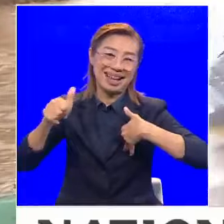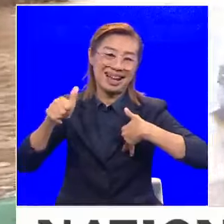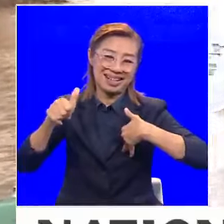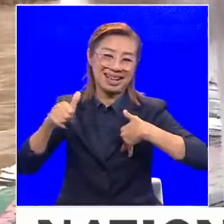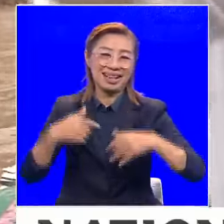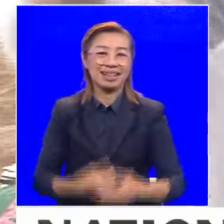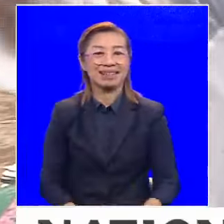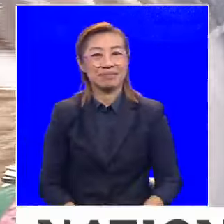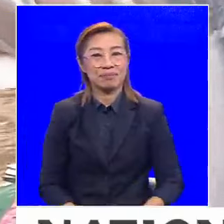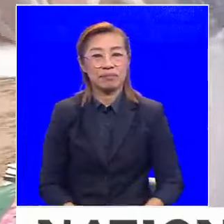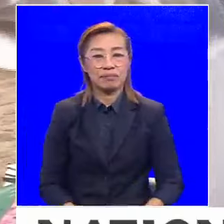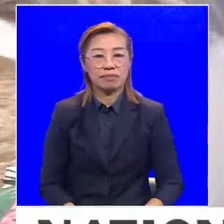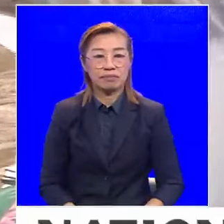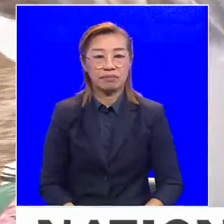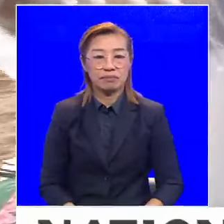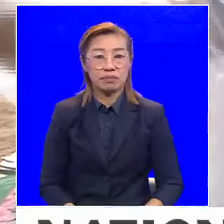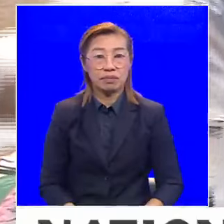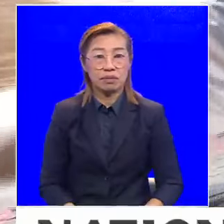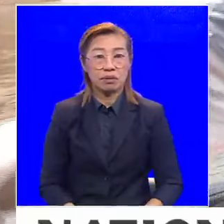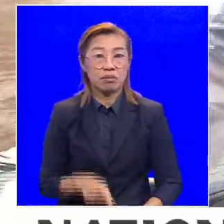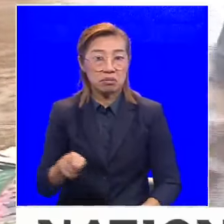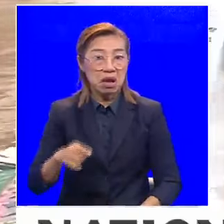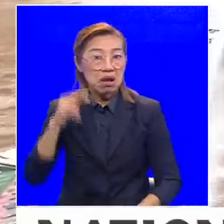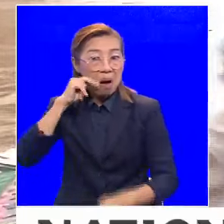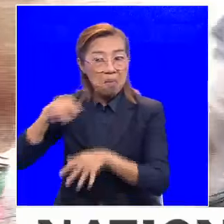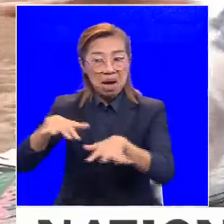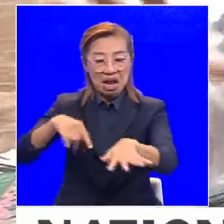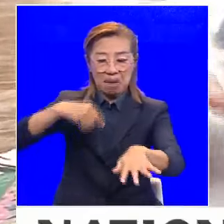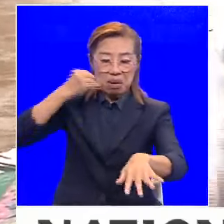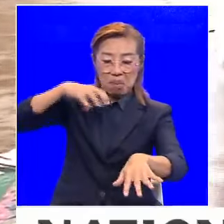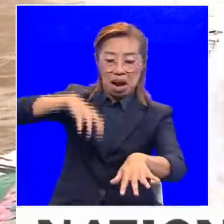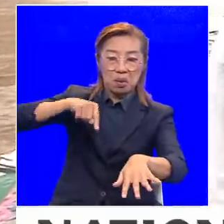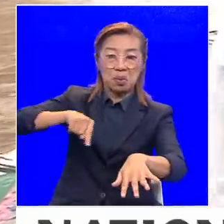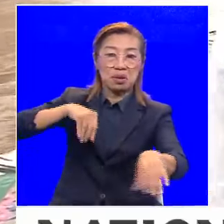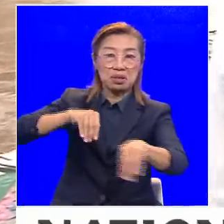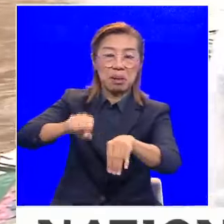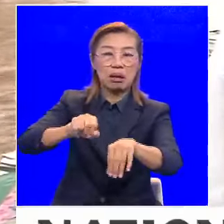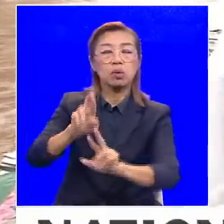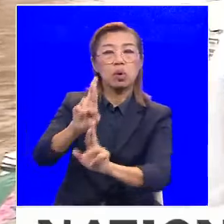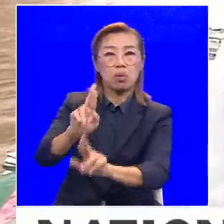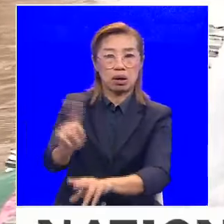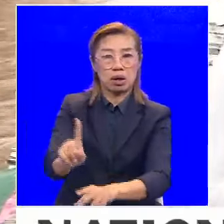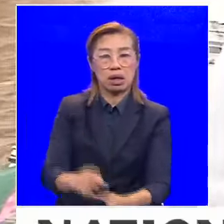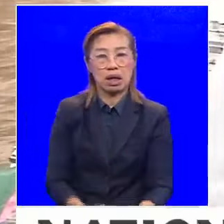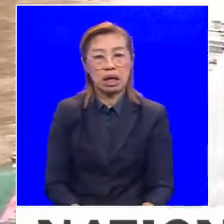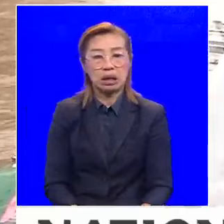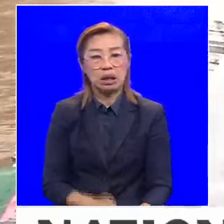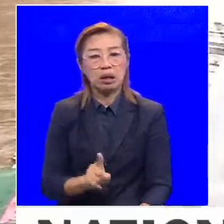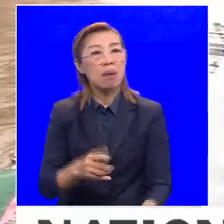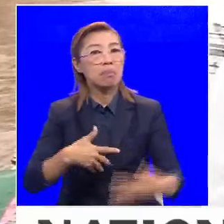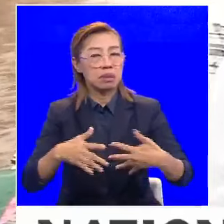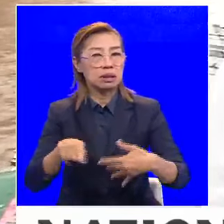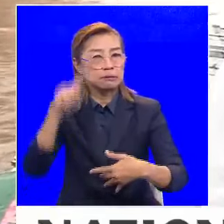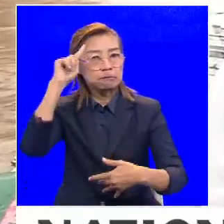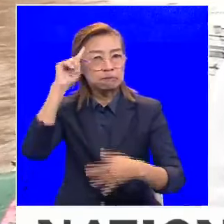จ้ะ ตอนนี้เราก็อยู่ต้นน้ำด้วยเนี่ย ค่ะอยู่ต้นน้ำด้วย เราต้องเฝ้าระวังยังไงบ้างคะคุณยาย ก็เชียวจะเจาะก็คุยถ้าไม่ม